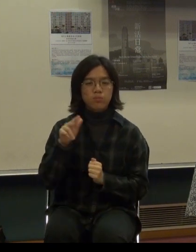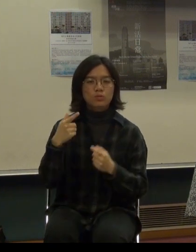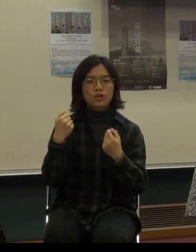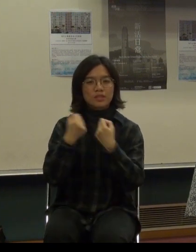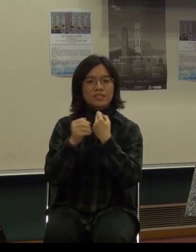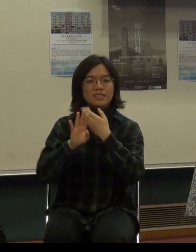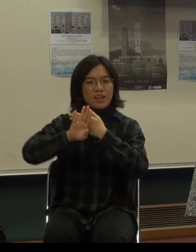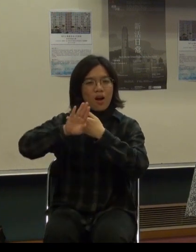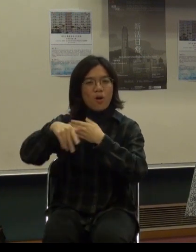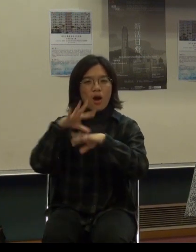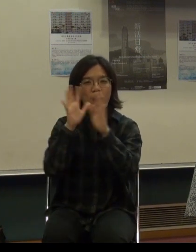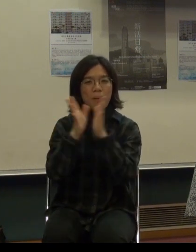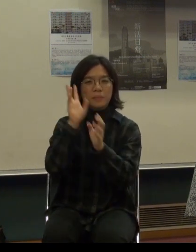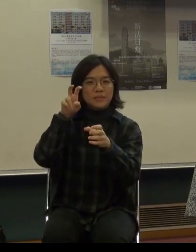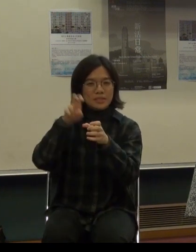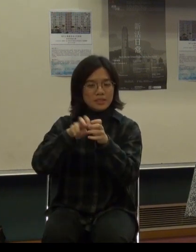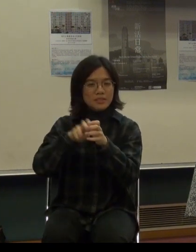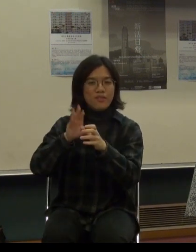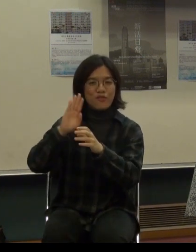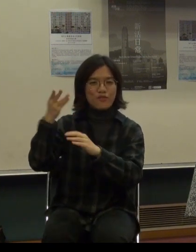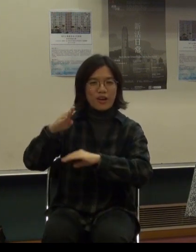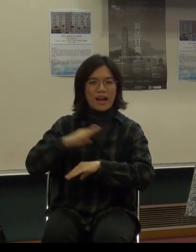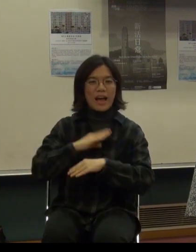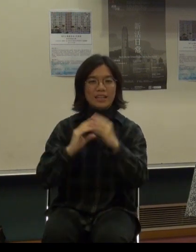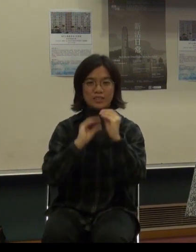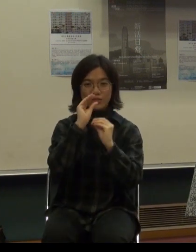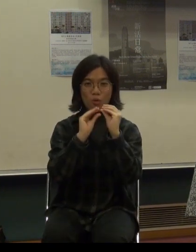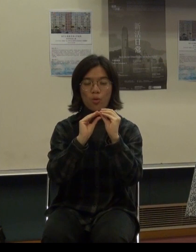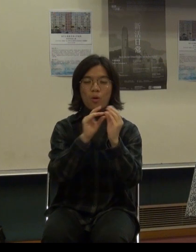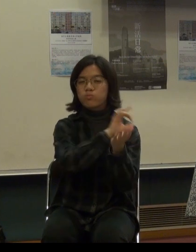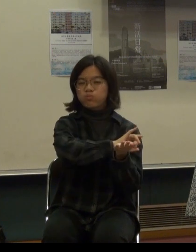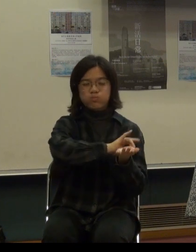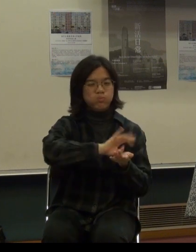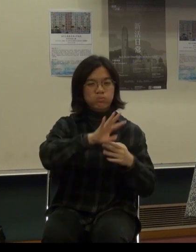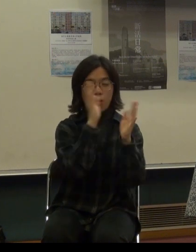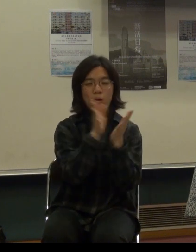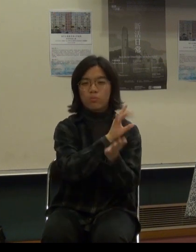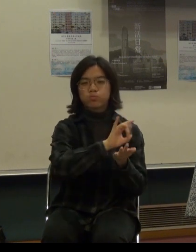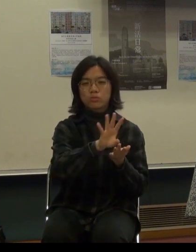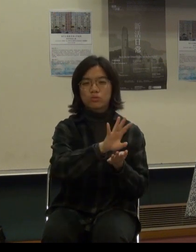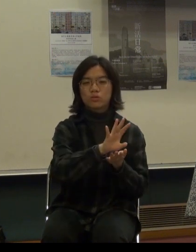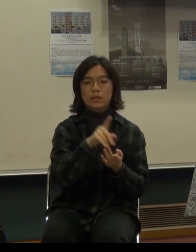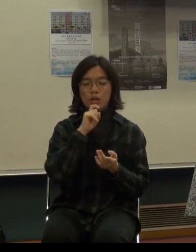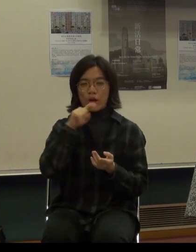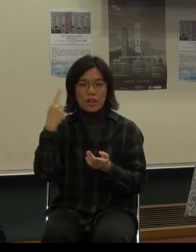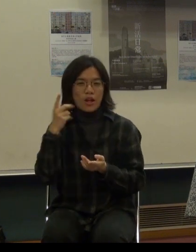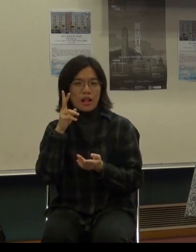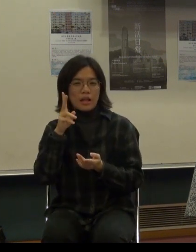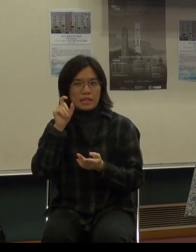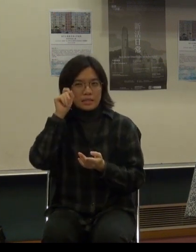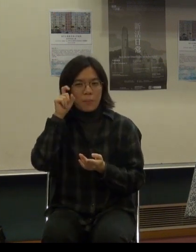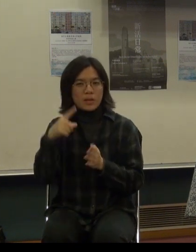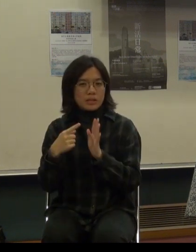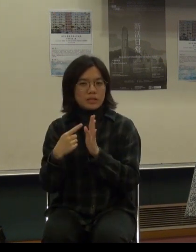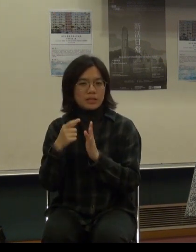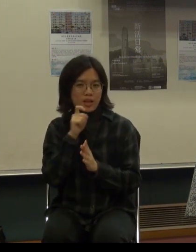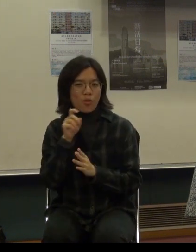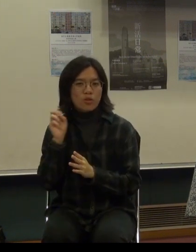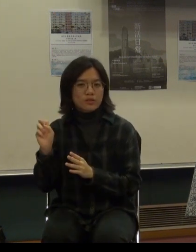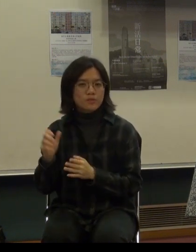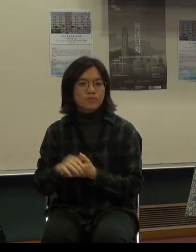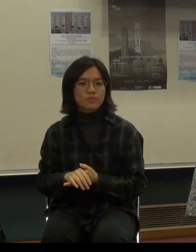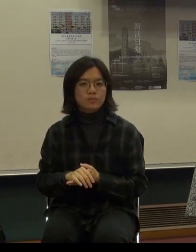戰後好似冇曬啲西式建築嘅元素咧，有一個例外嘅。所以你頭先話有冇一啲建築物係有一個